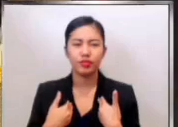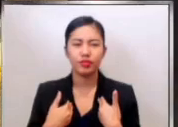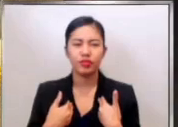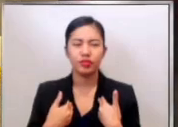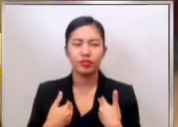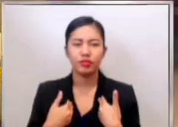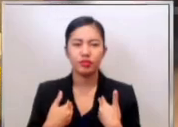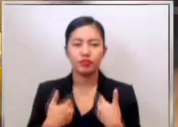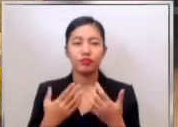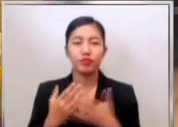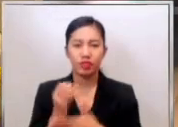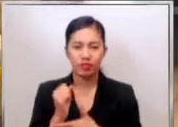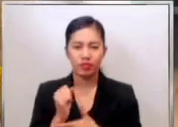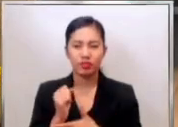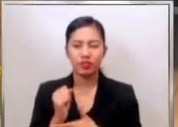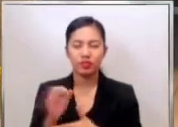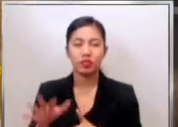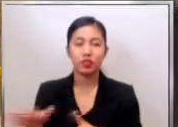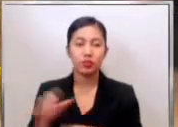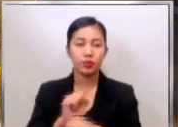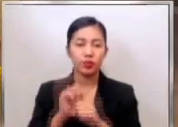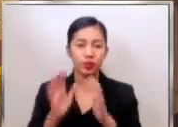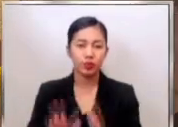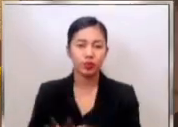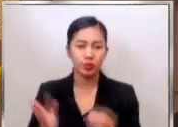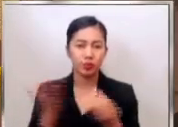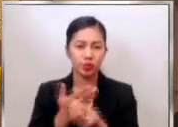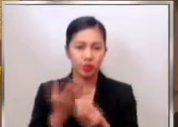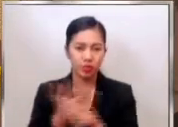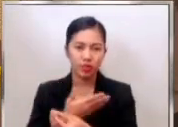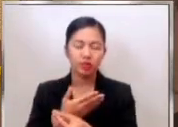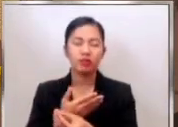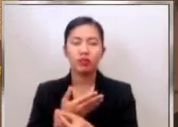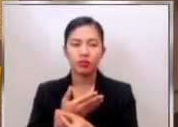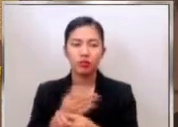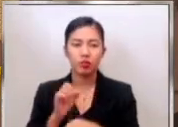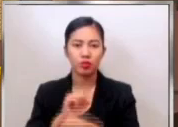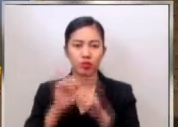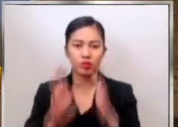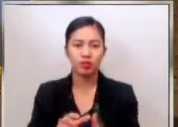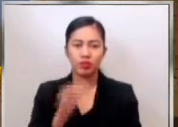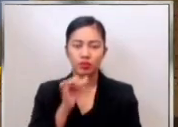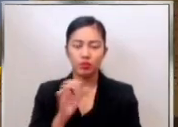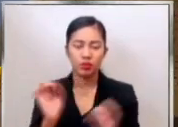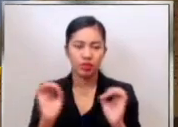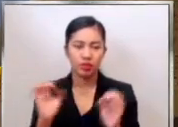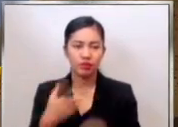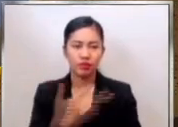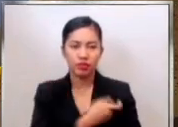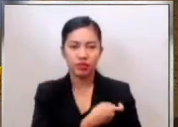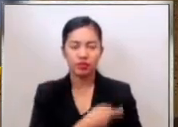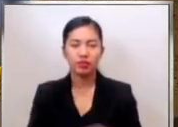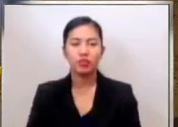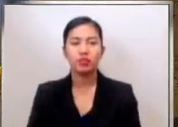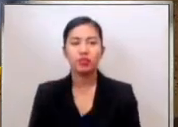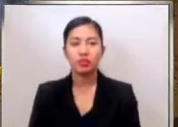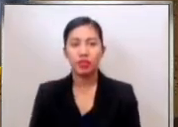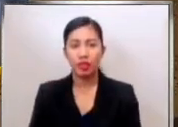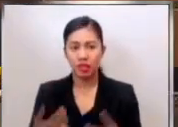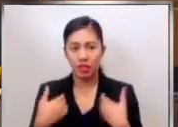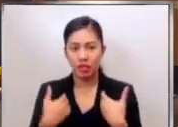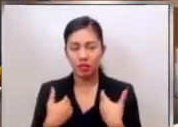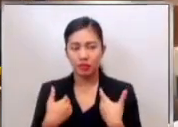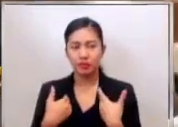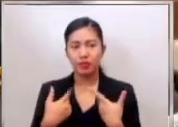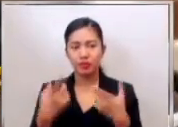karapatan ng mga employer na magtanggal ng mga hindi bakunadong mga manggagawa. Mm-hmm. Meron na ba kayong kaso na tinanggal sa trabaho? Kasi